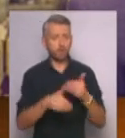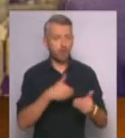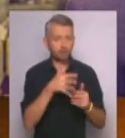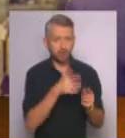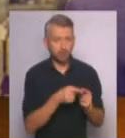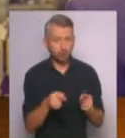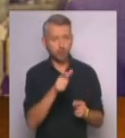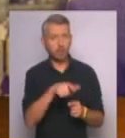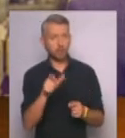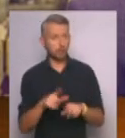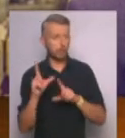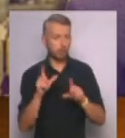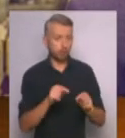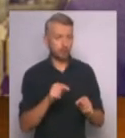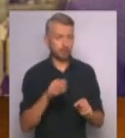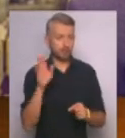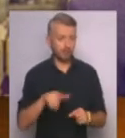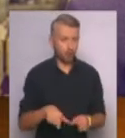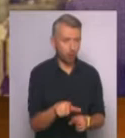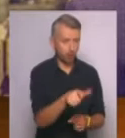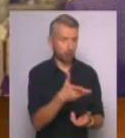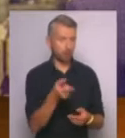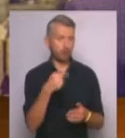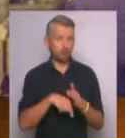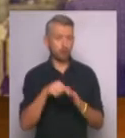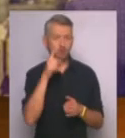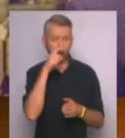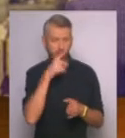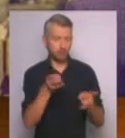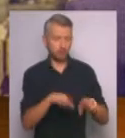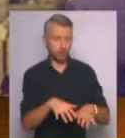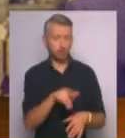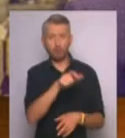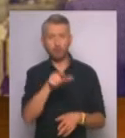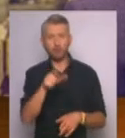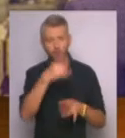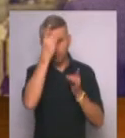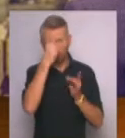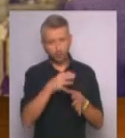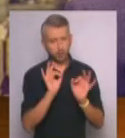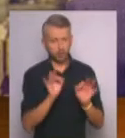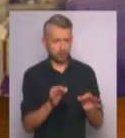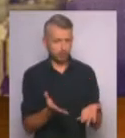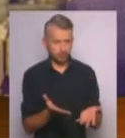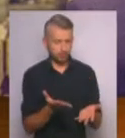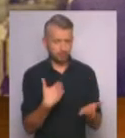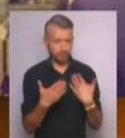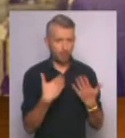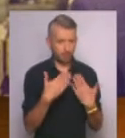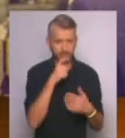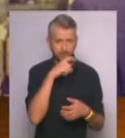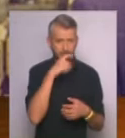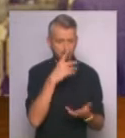люди поїхали на водойми. Тому сміття залишають. Тобто у людей культура поводження зі сміттям, ну